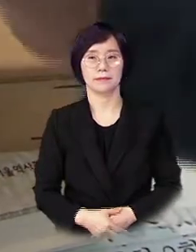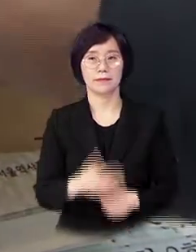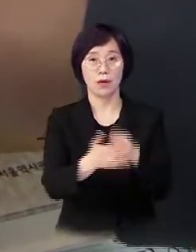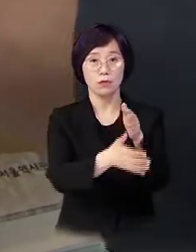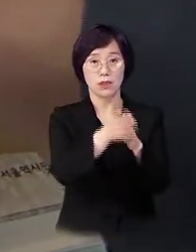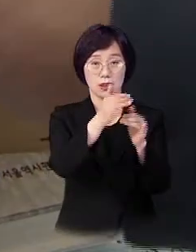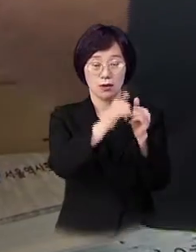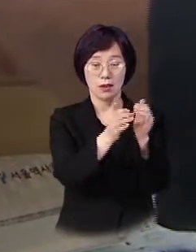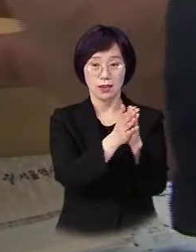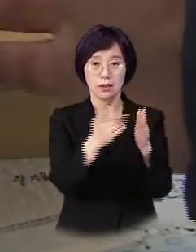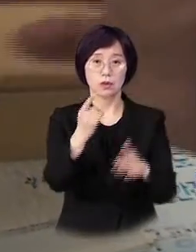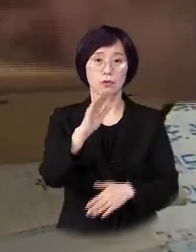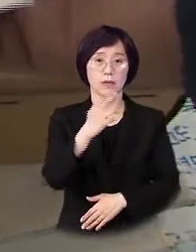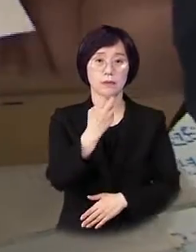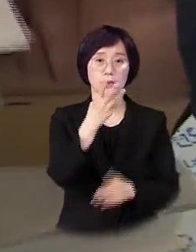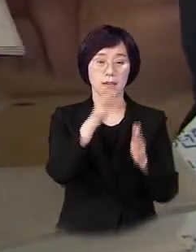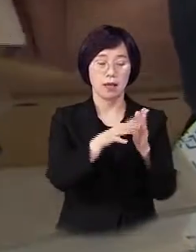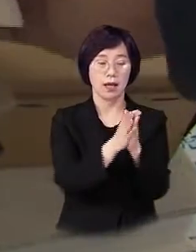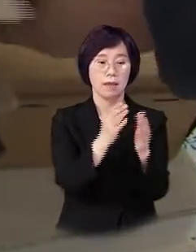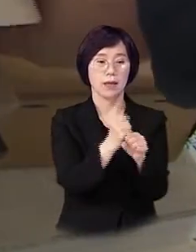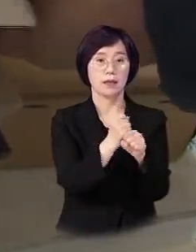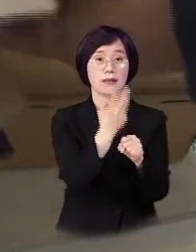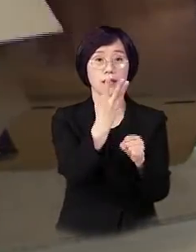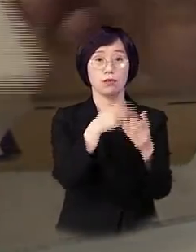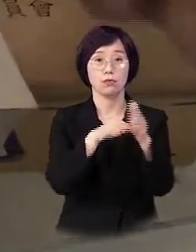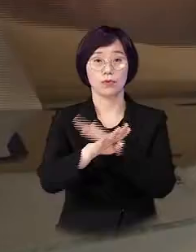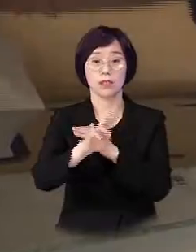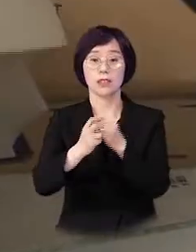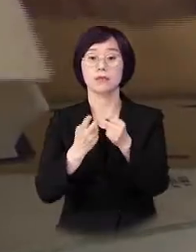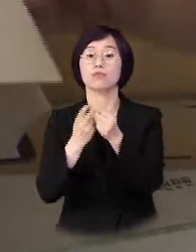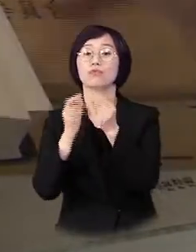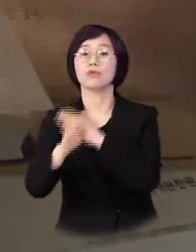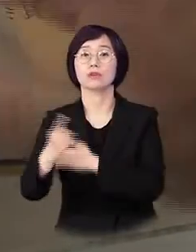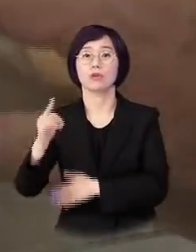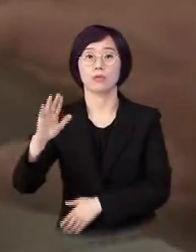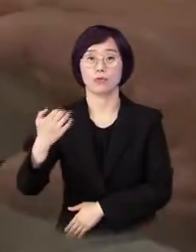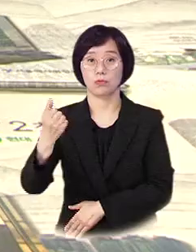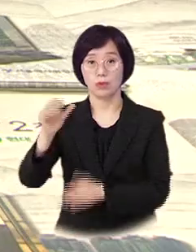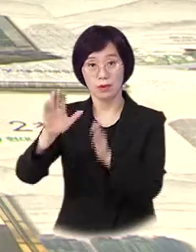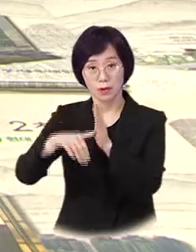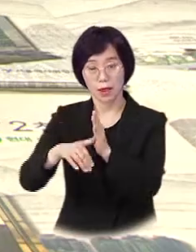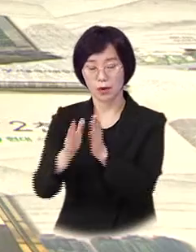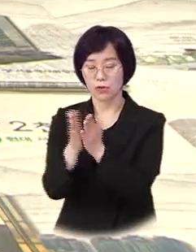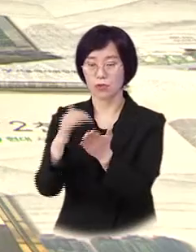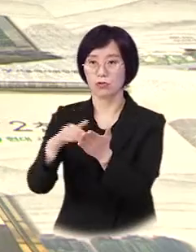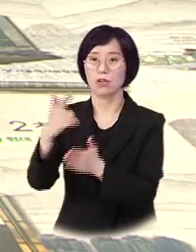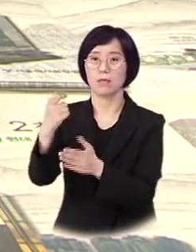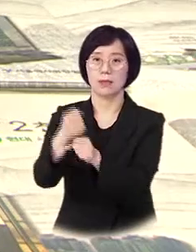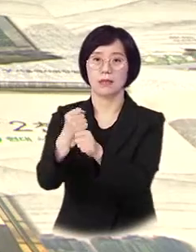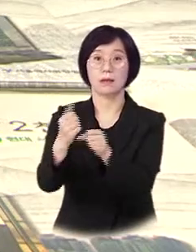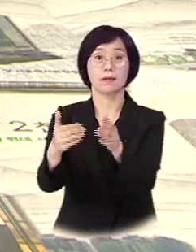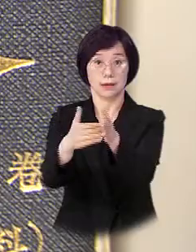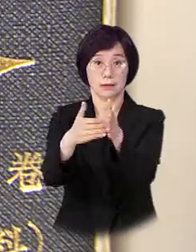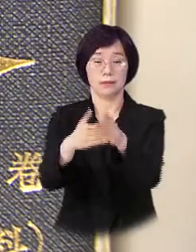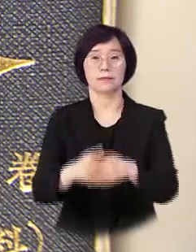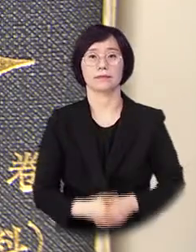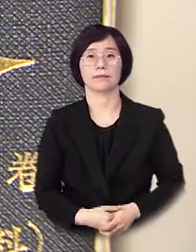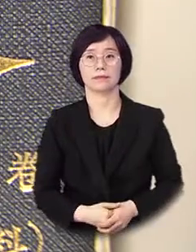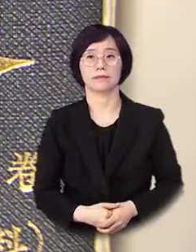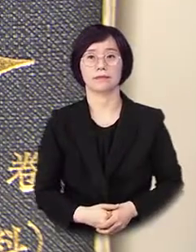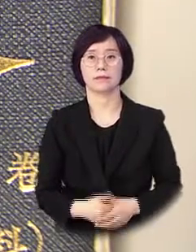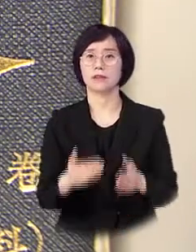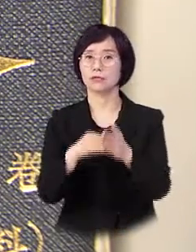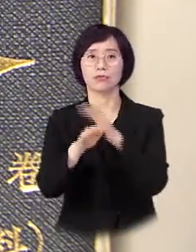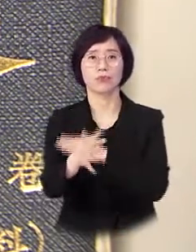대구시 사는 1973년 3권이 발간된 이후 22년이 지난 1995년에 6권이 발간 되었습니다 그게